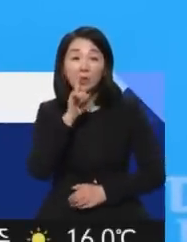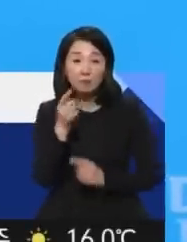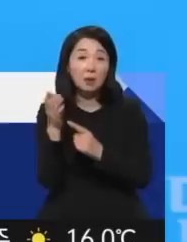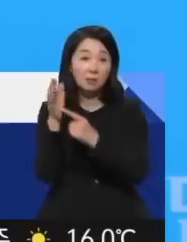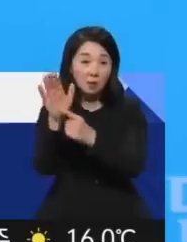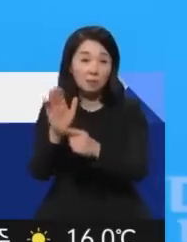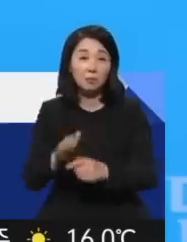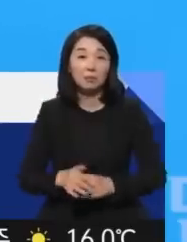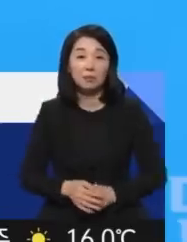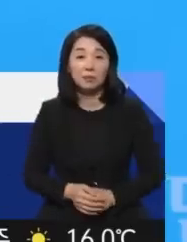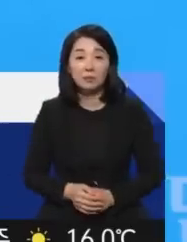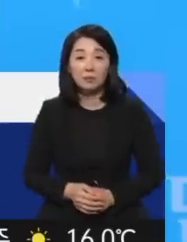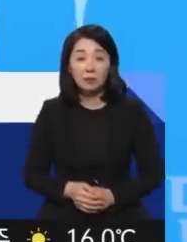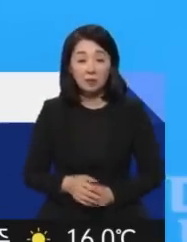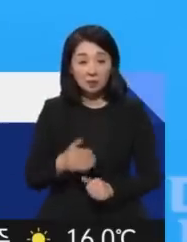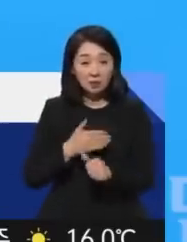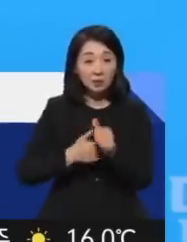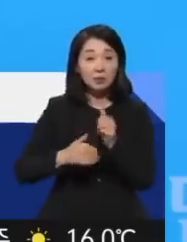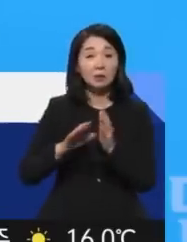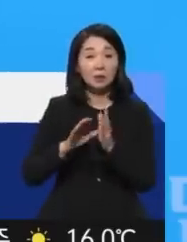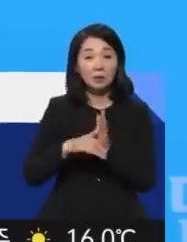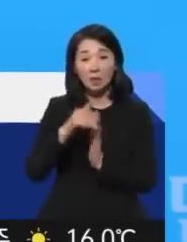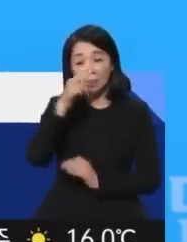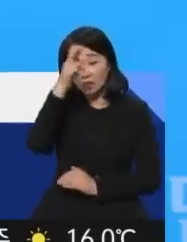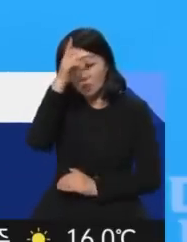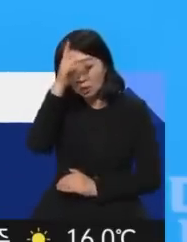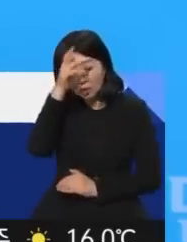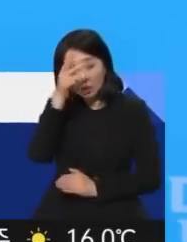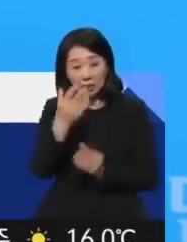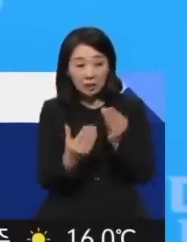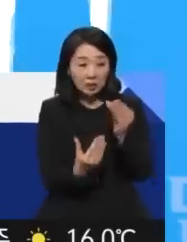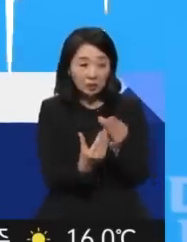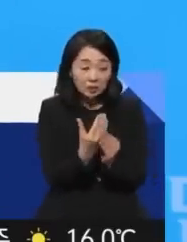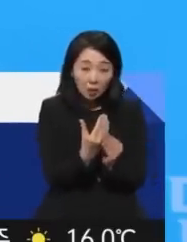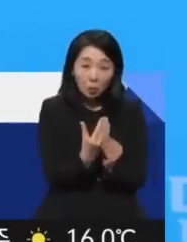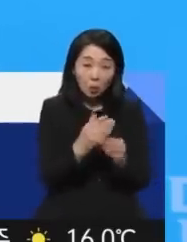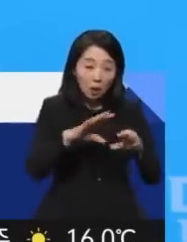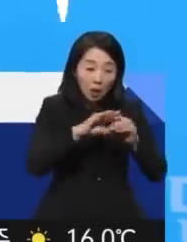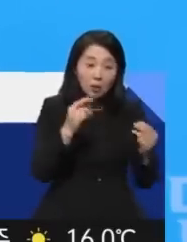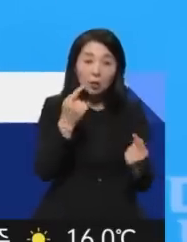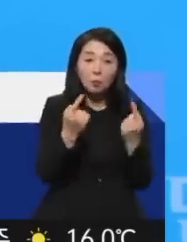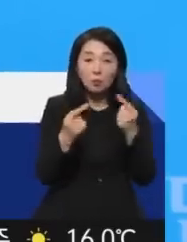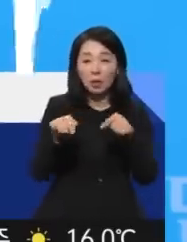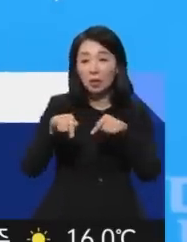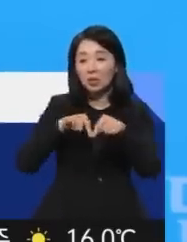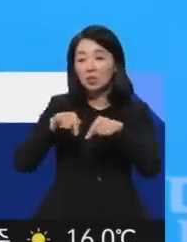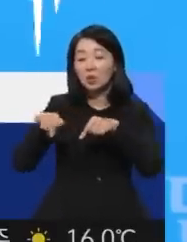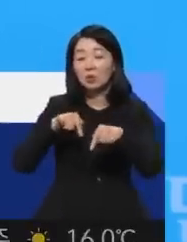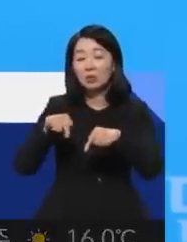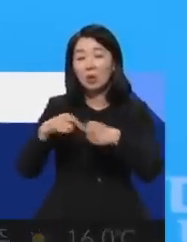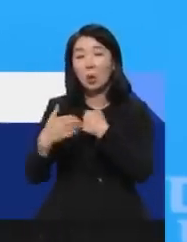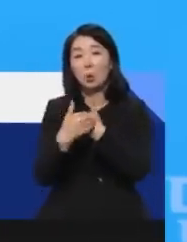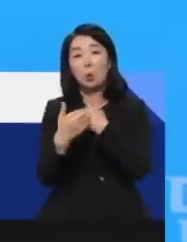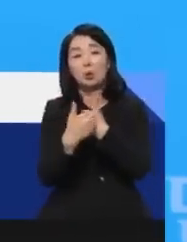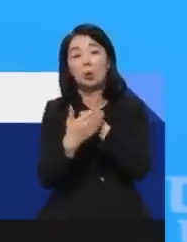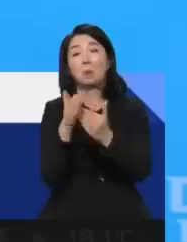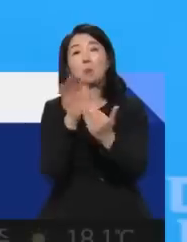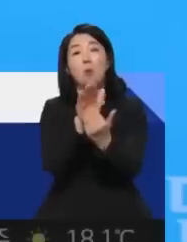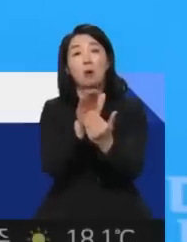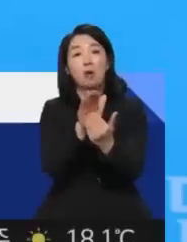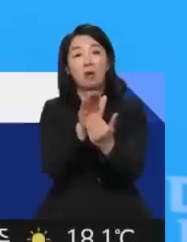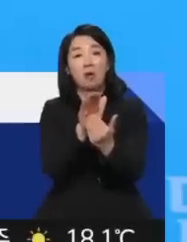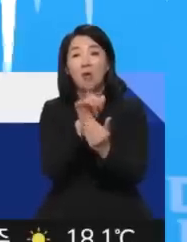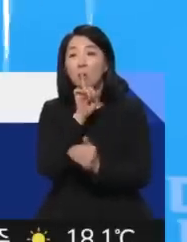발표를 했습니다. 이제 그 상황에서 경찰이 사고 수습보다 정치적 공격을 차단하기 위한 보고